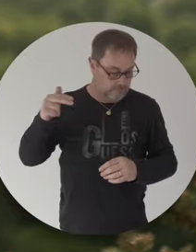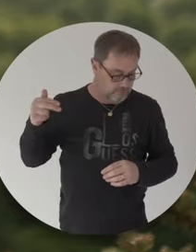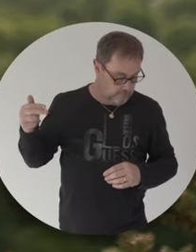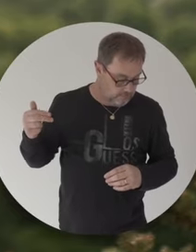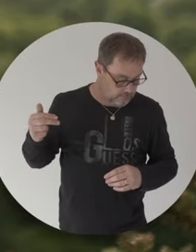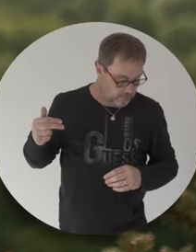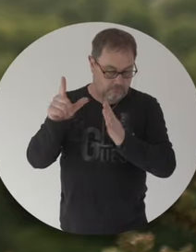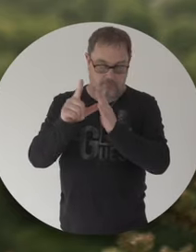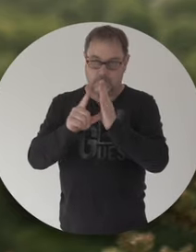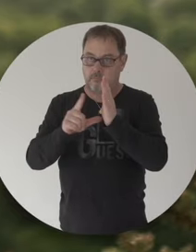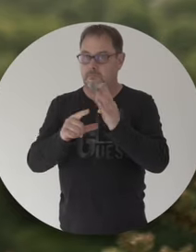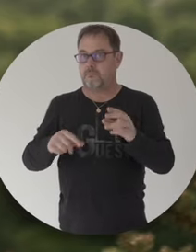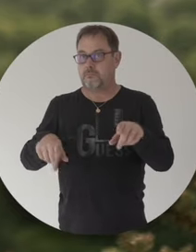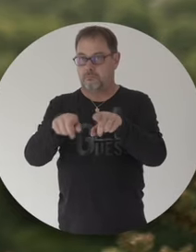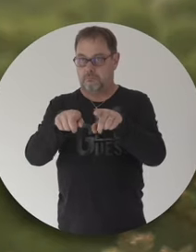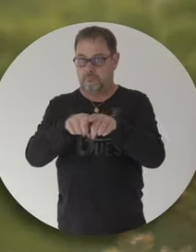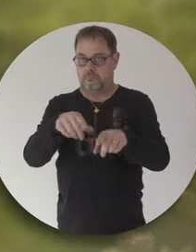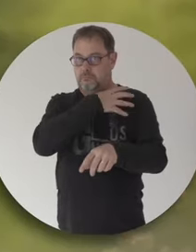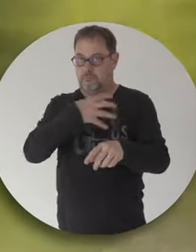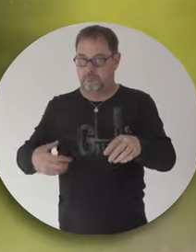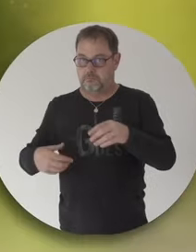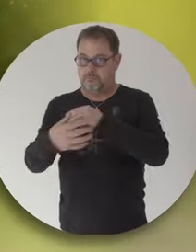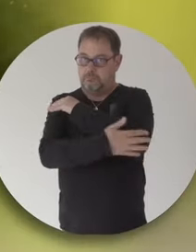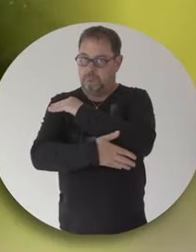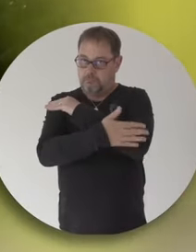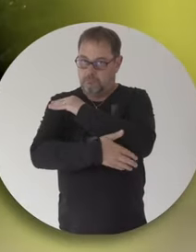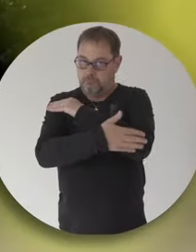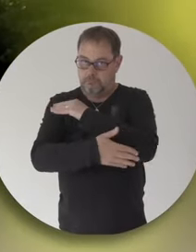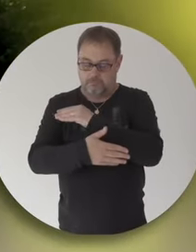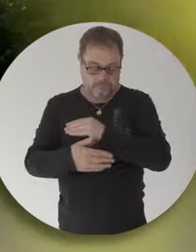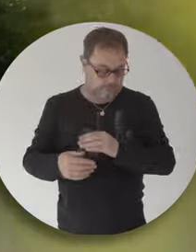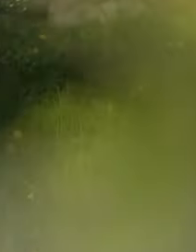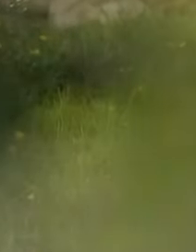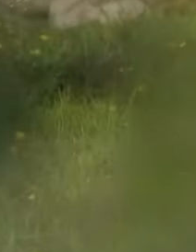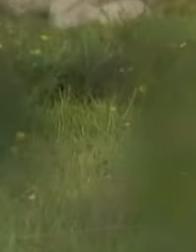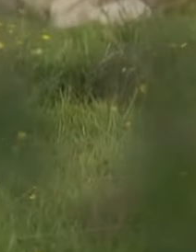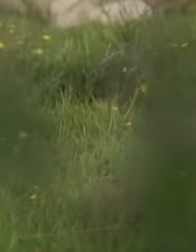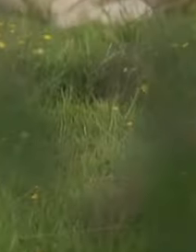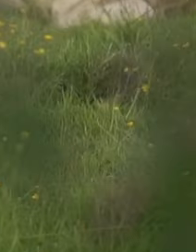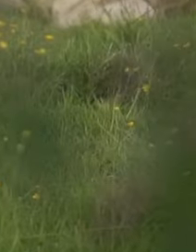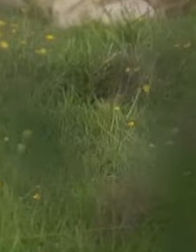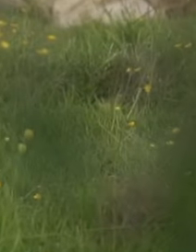niveau national ce que nos maires font déjà dans la ruralité.